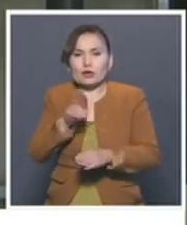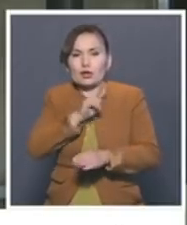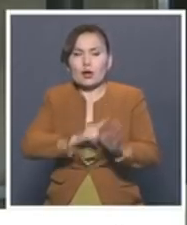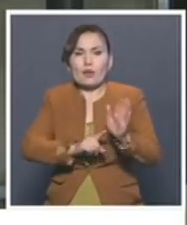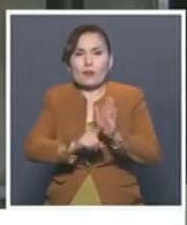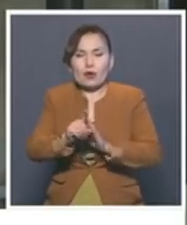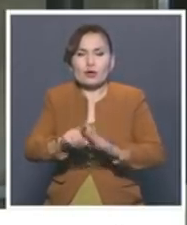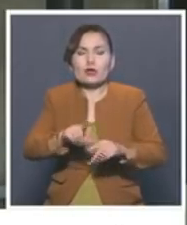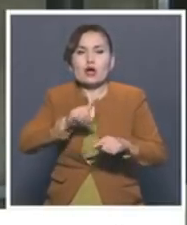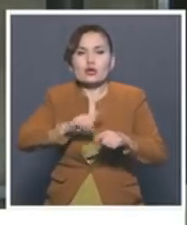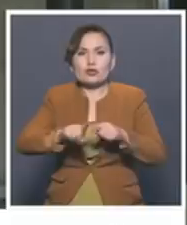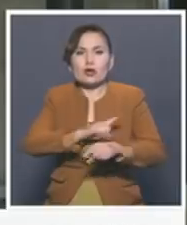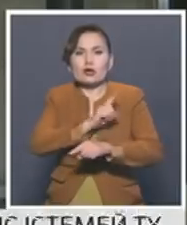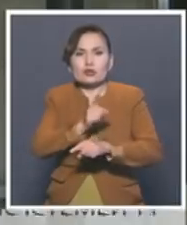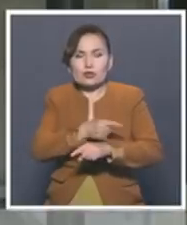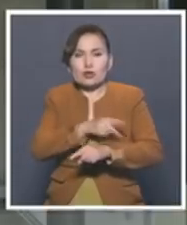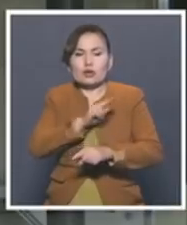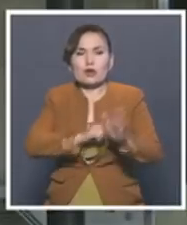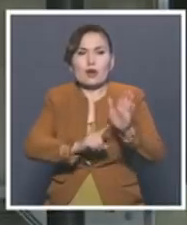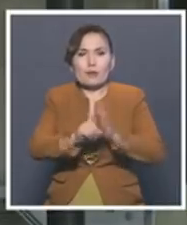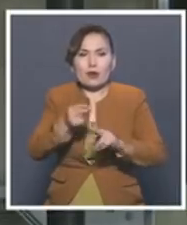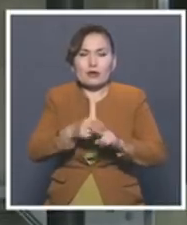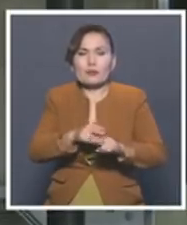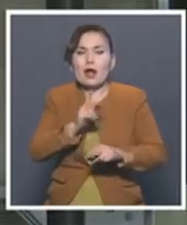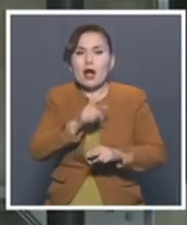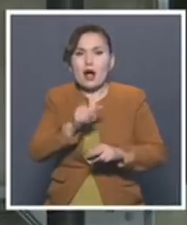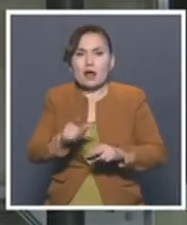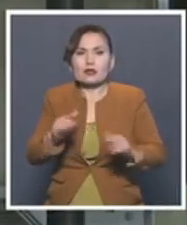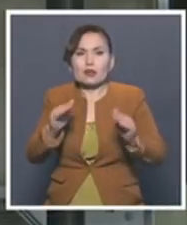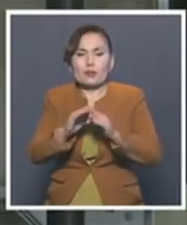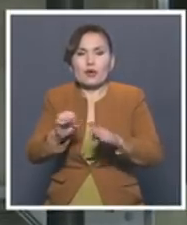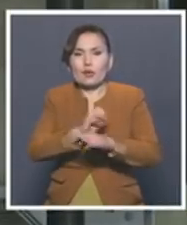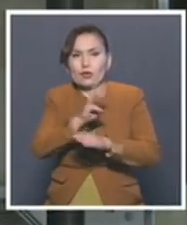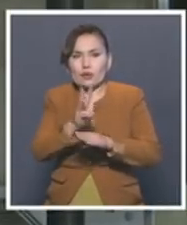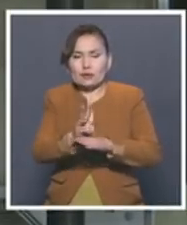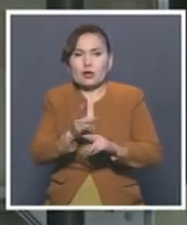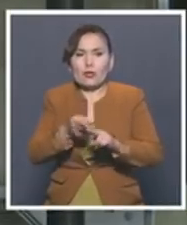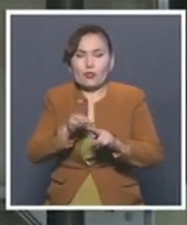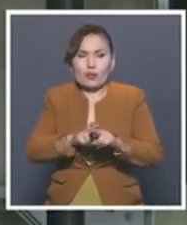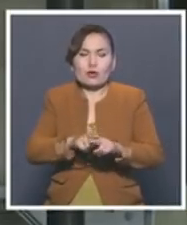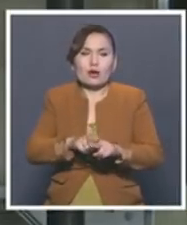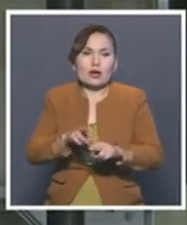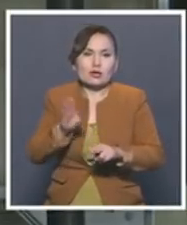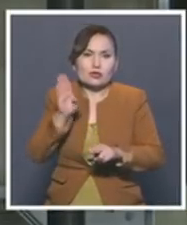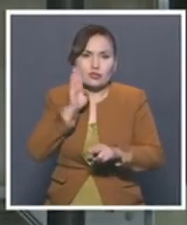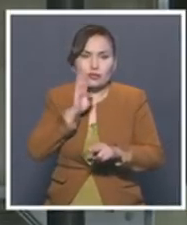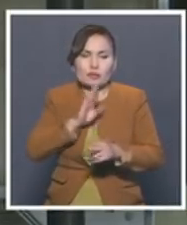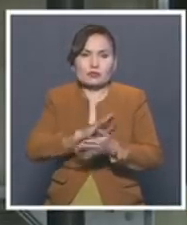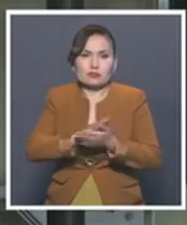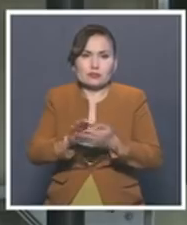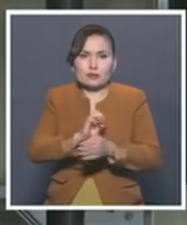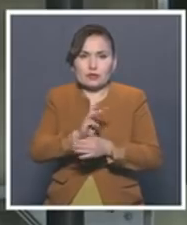Толық қуатында жұмыс істеуге көшкеннен кейін барып, тұрғындар үшін судың нақты төлем құны белгіленетін болады.